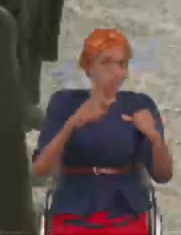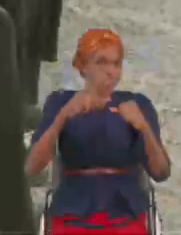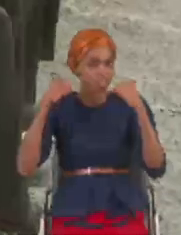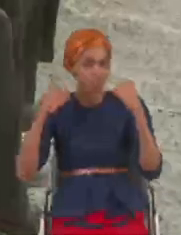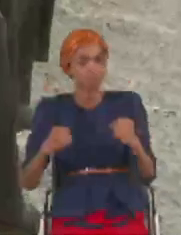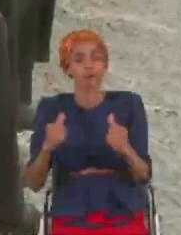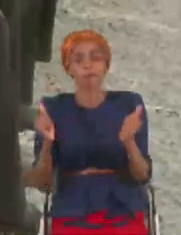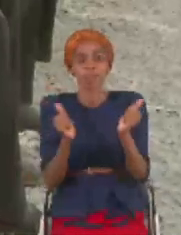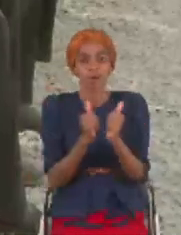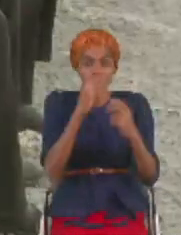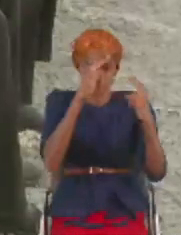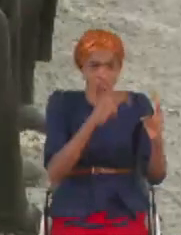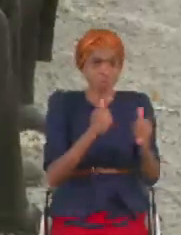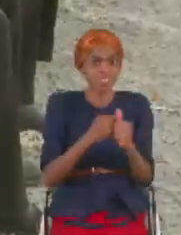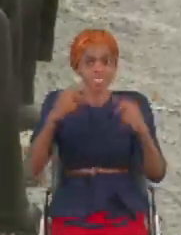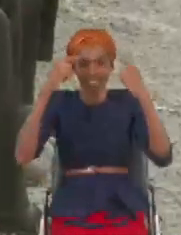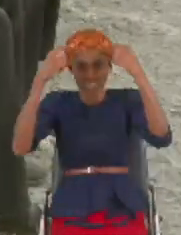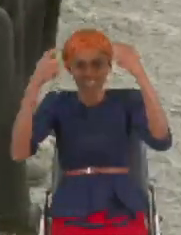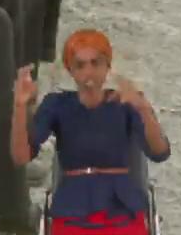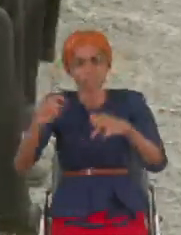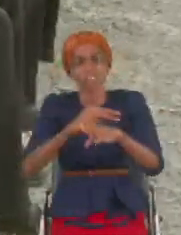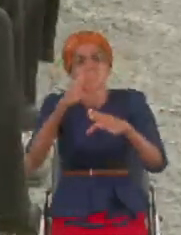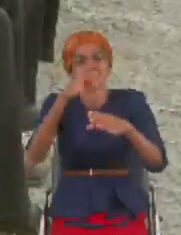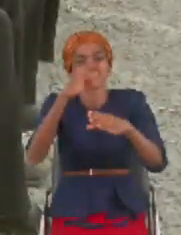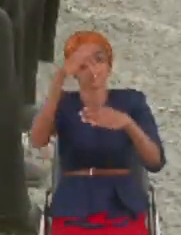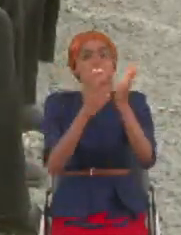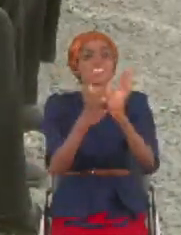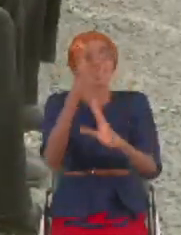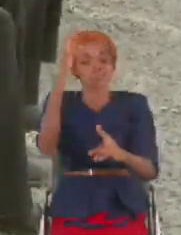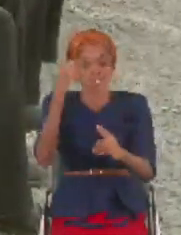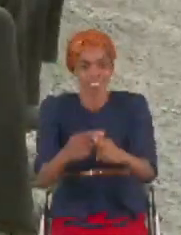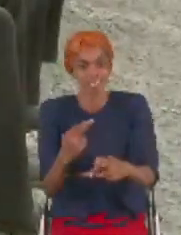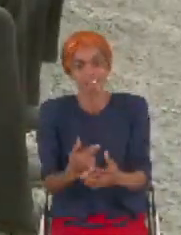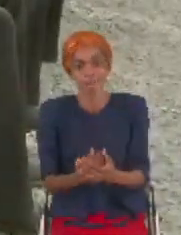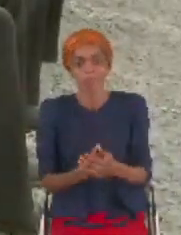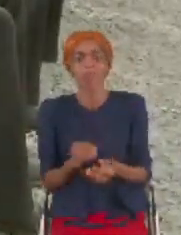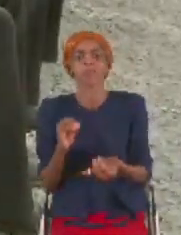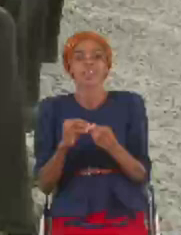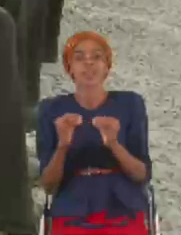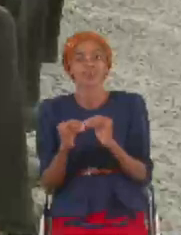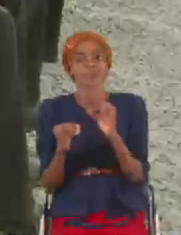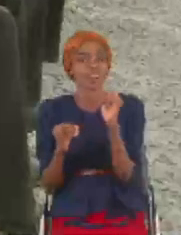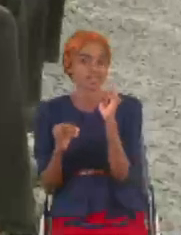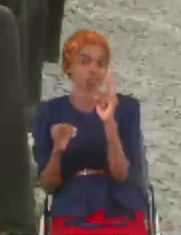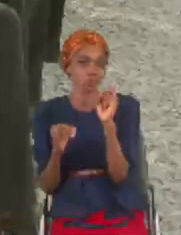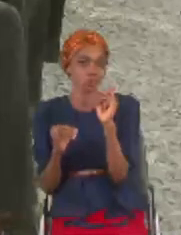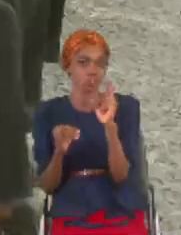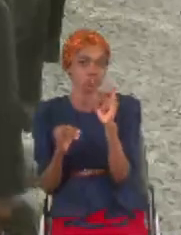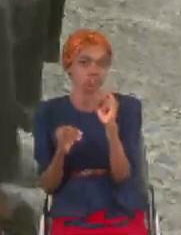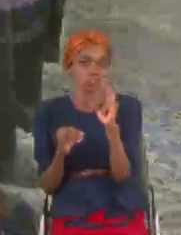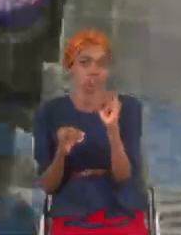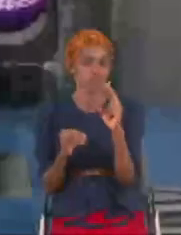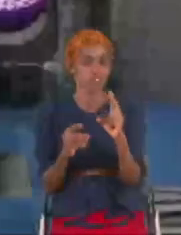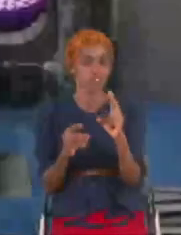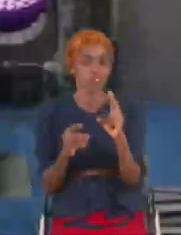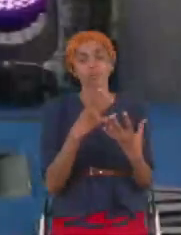pas un mini saint thuriau ici au nom de jésus douzième en